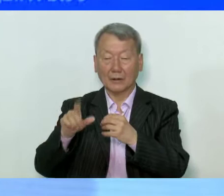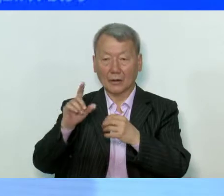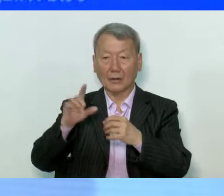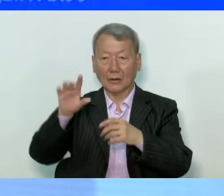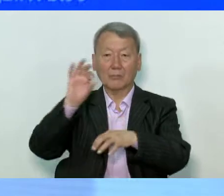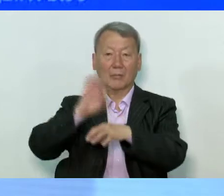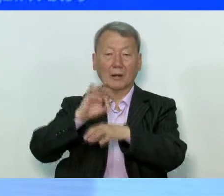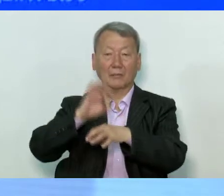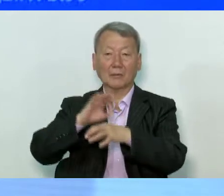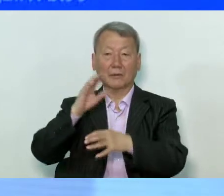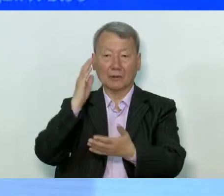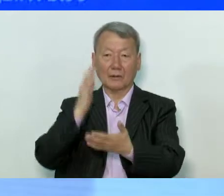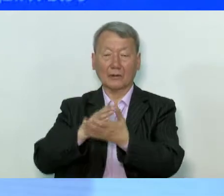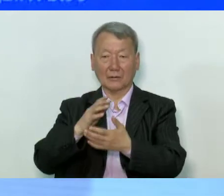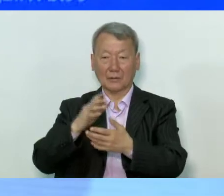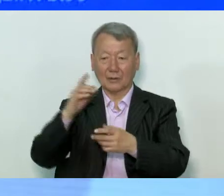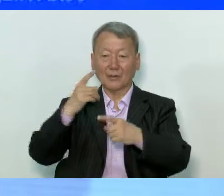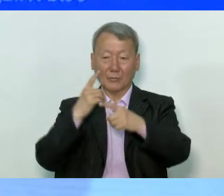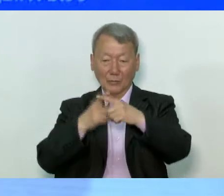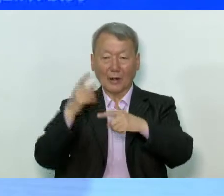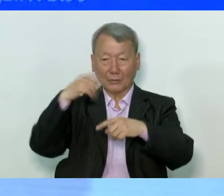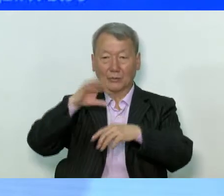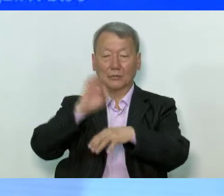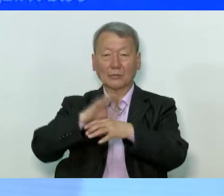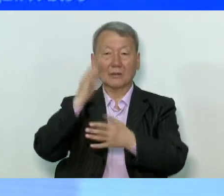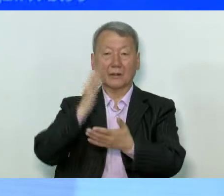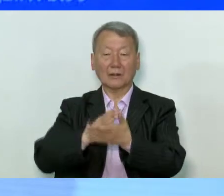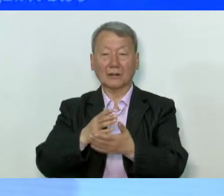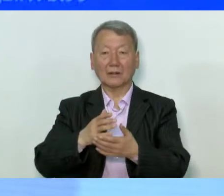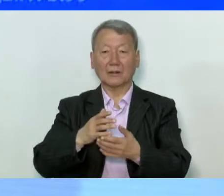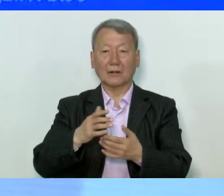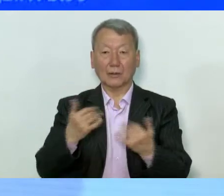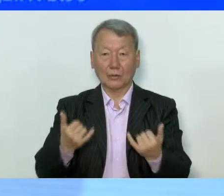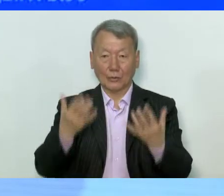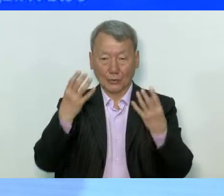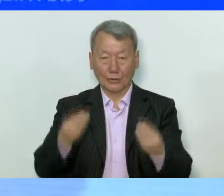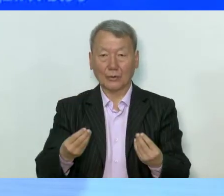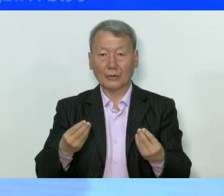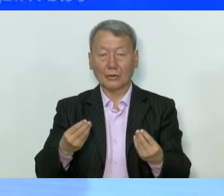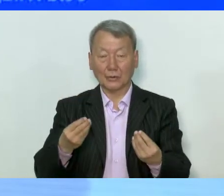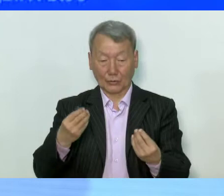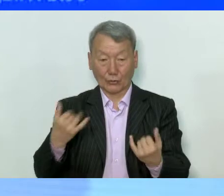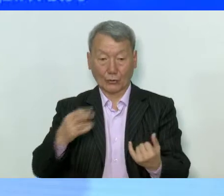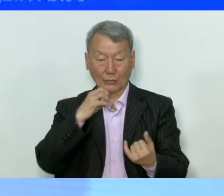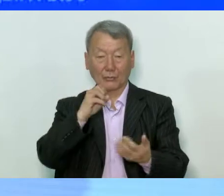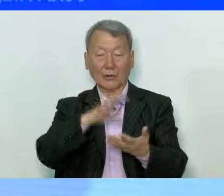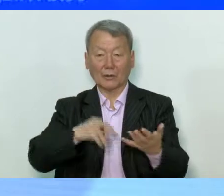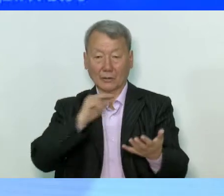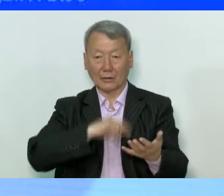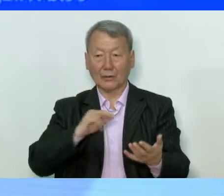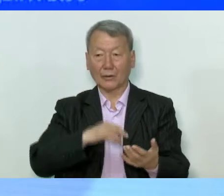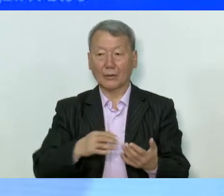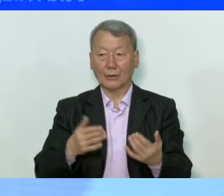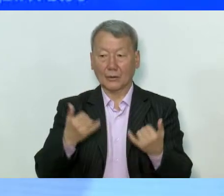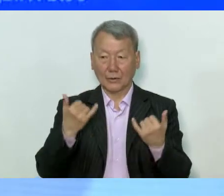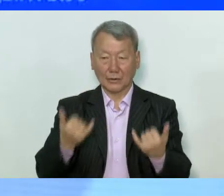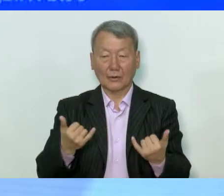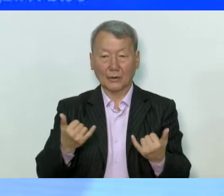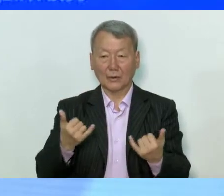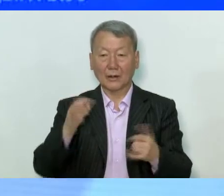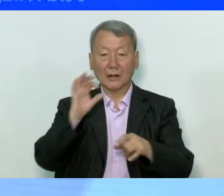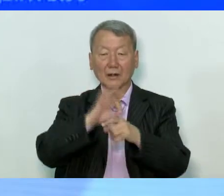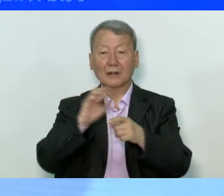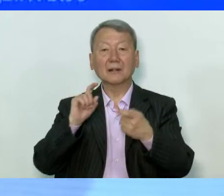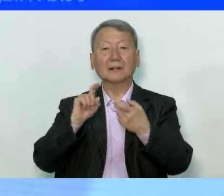положительный, 14 жараныбыз положительный чыкты. Бунун үстүндө иш алып барылып атат. Ошол